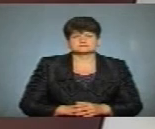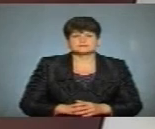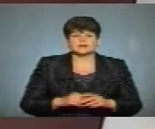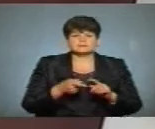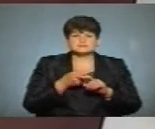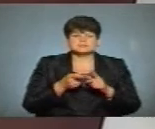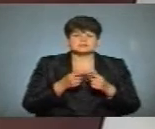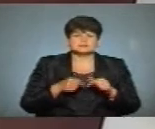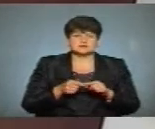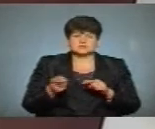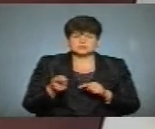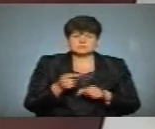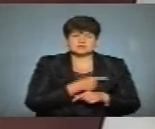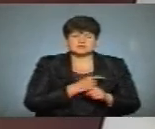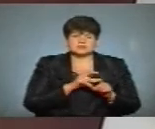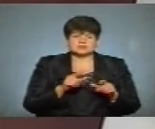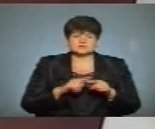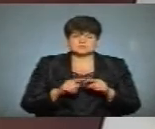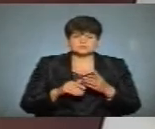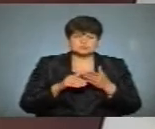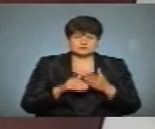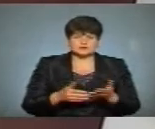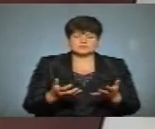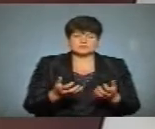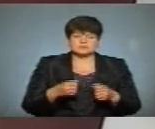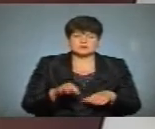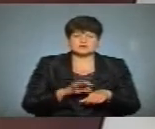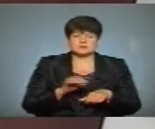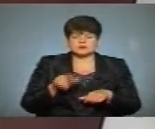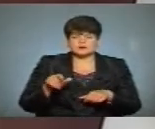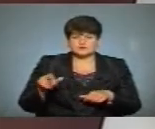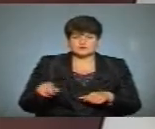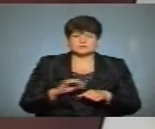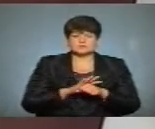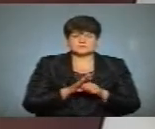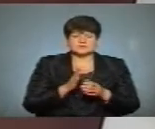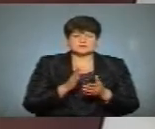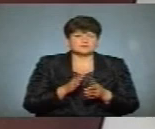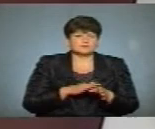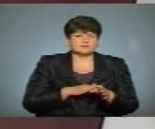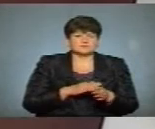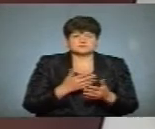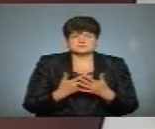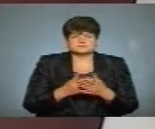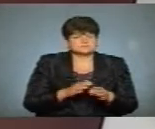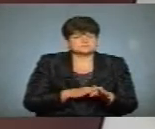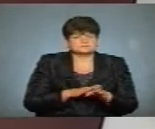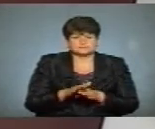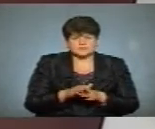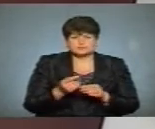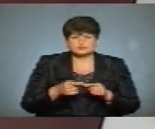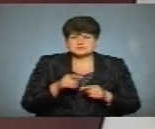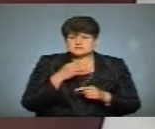Інфекційне відділення Тернопільської лікарні швидкої допомоги, яка приймає хворих на COVID-19, майже заповнене. Про це повідомив